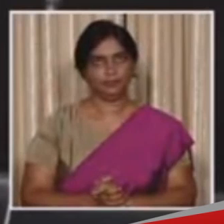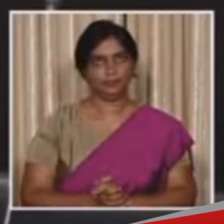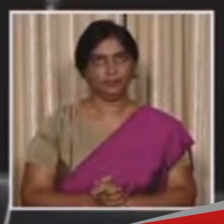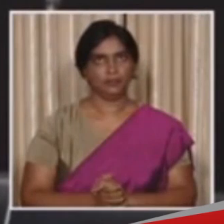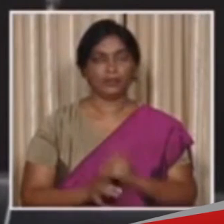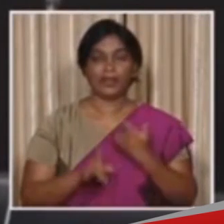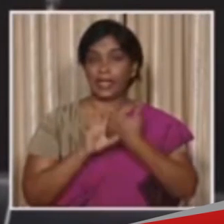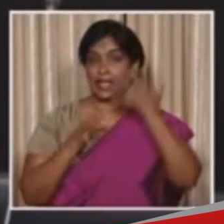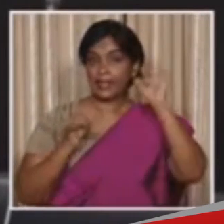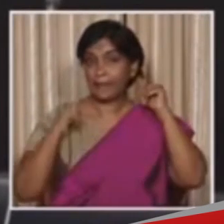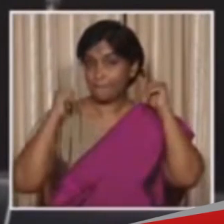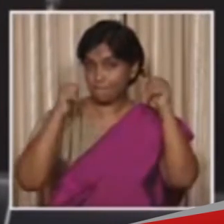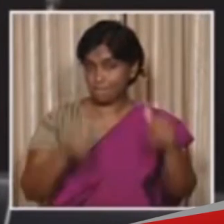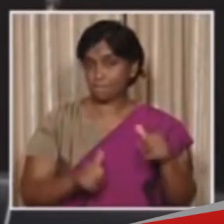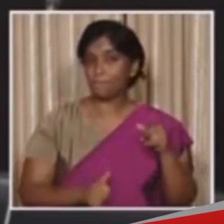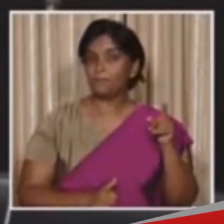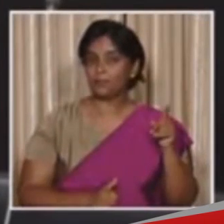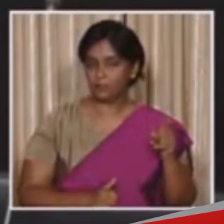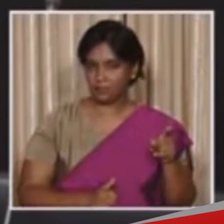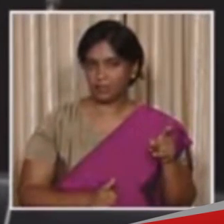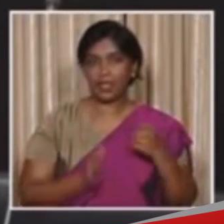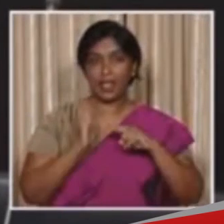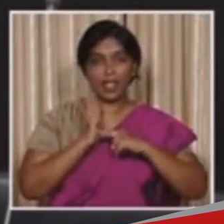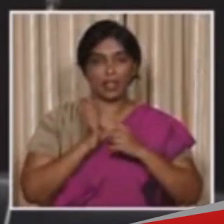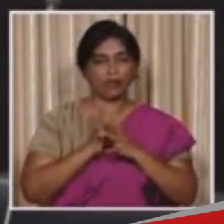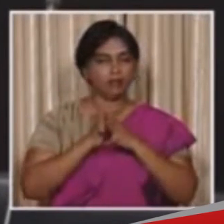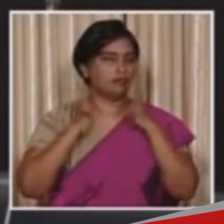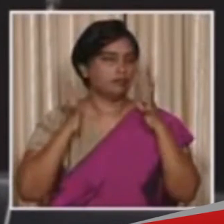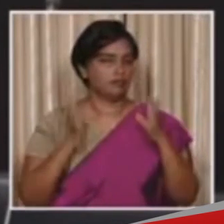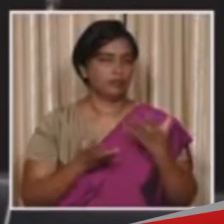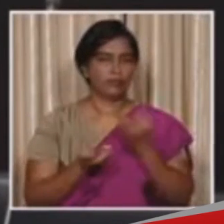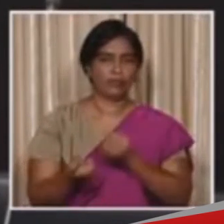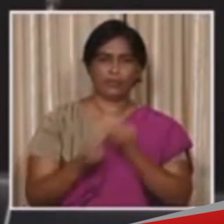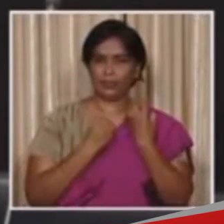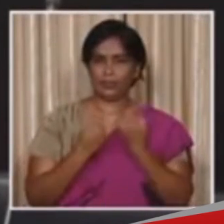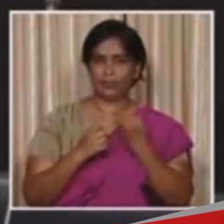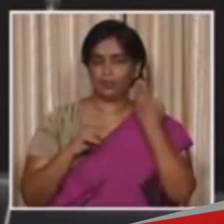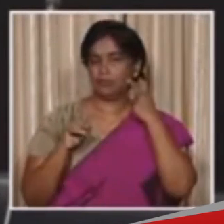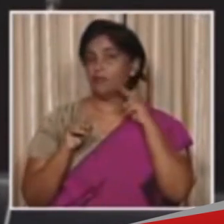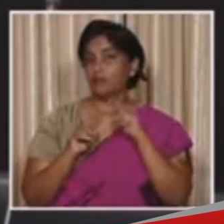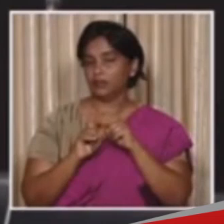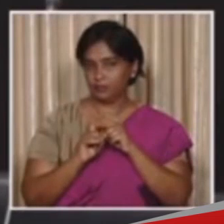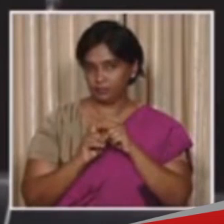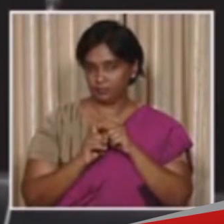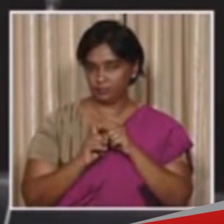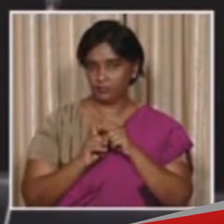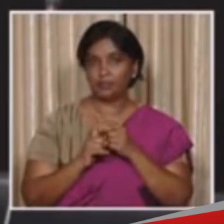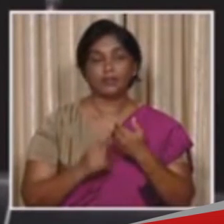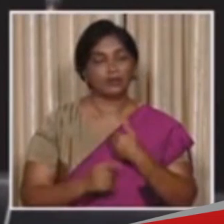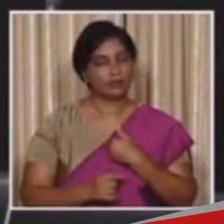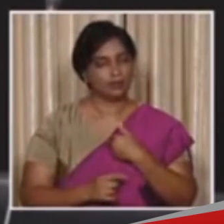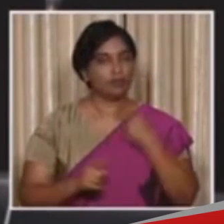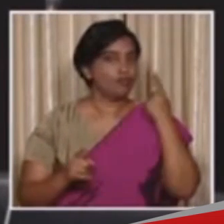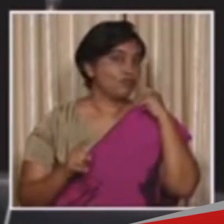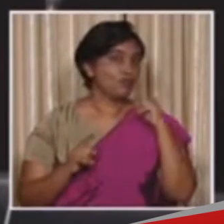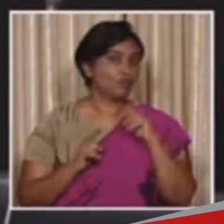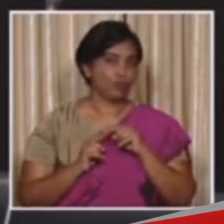Navakalani palame ena vishala sankhyawak gelavim pilibanda mata e